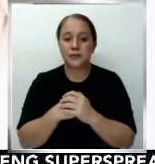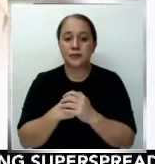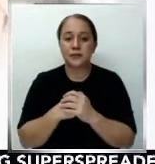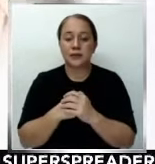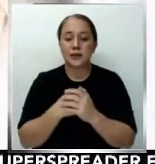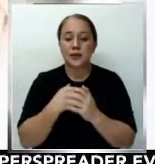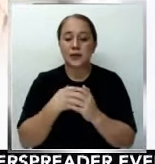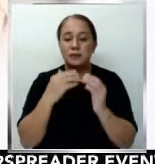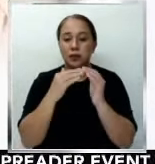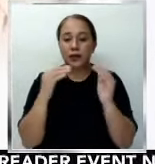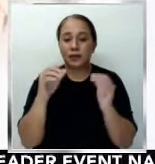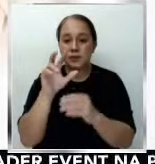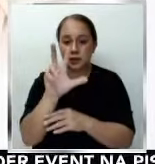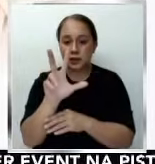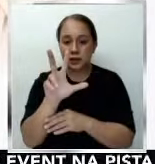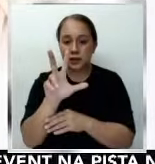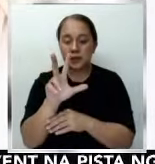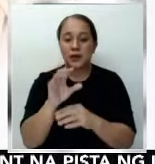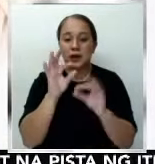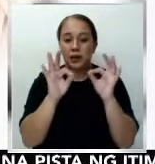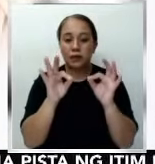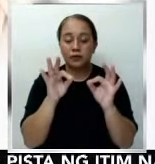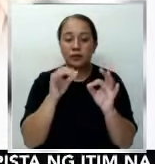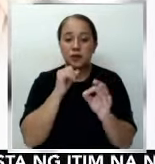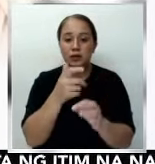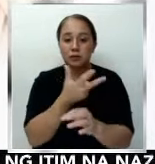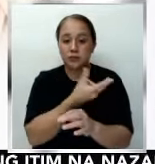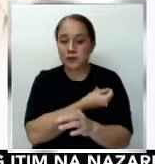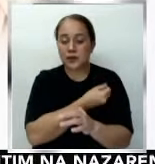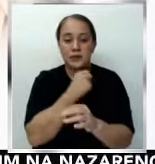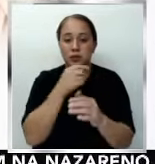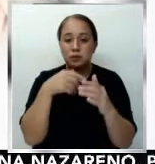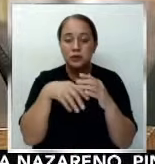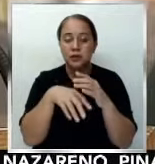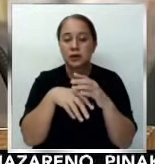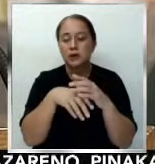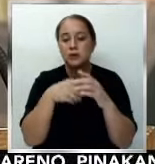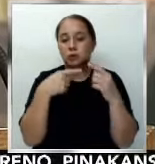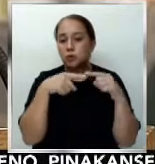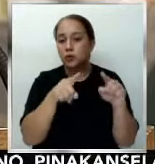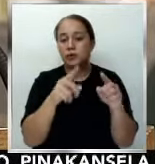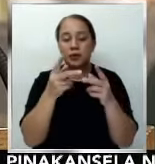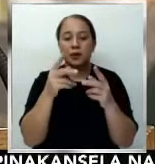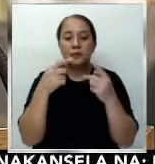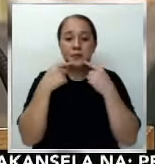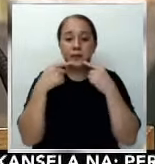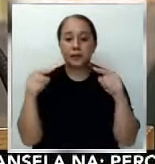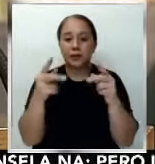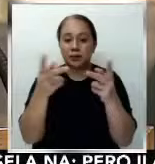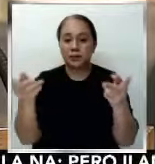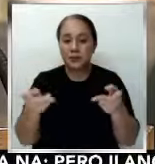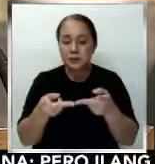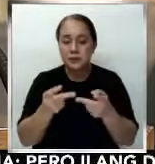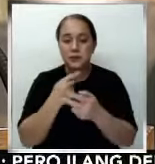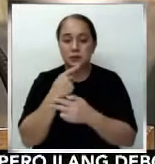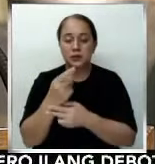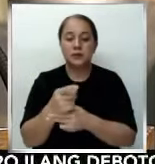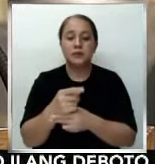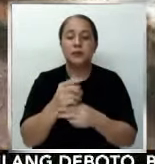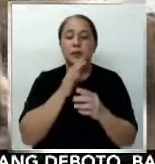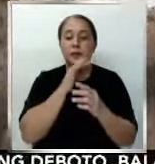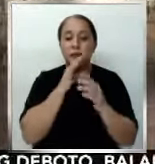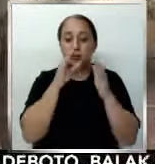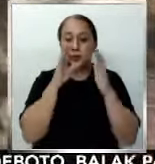3, pag hindi ka vaccinated, huwag ka munang pumunta sa mga public places. Paglilinaw ni Presidential Spokesperson Carlo